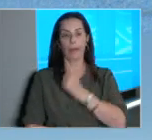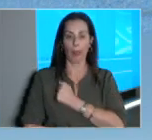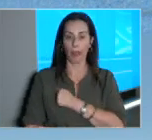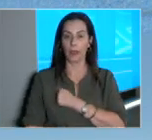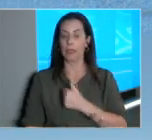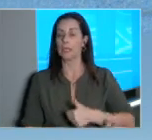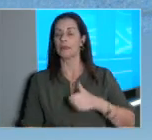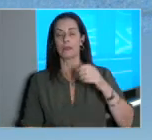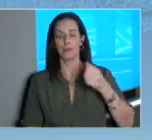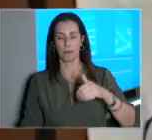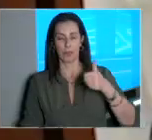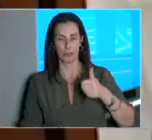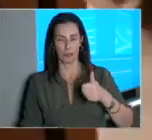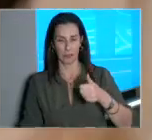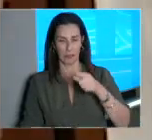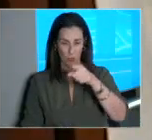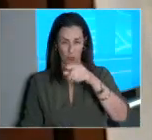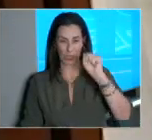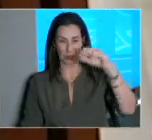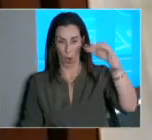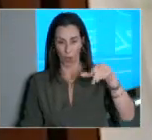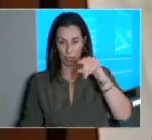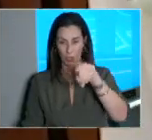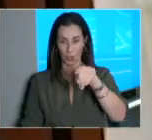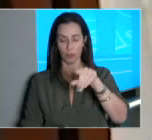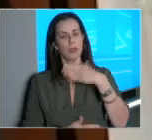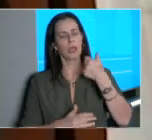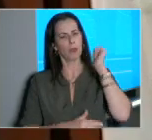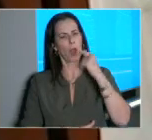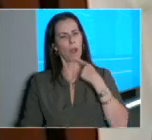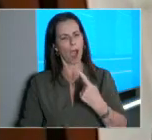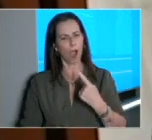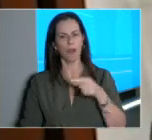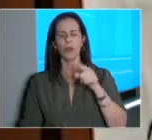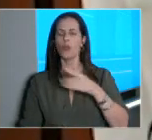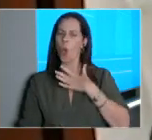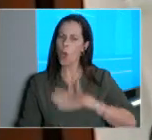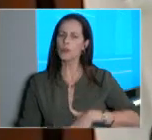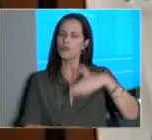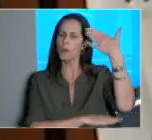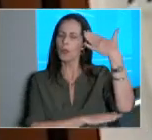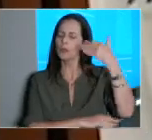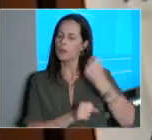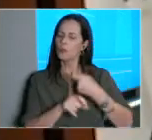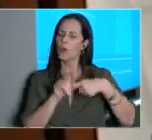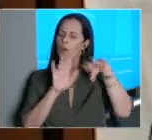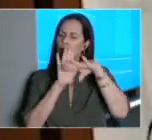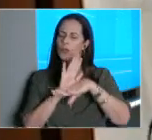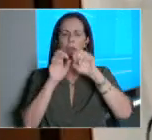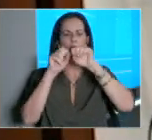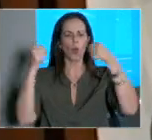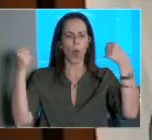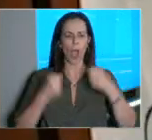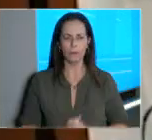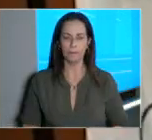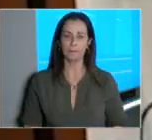שר התחבורה בצלאל סמוטריץ' ומספר 3 בימין המאוחד הציר אמש, כי הוא שואף שהמדינה תנהג על פי התורה ועל פי